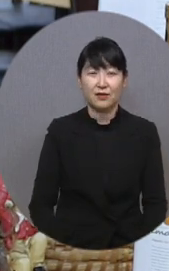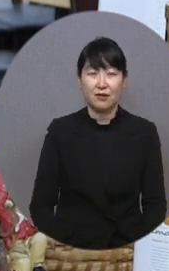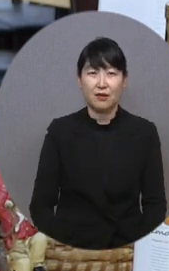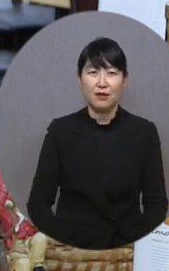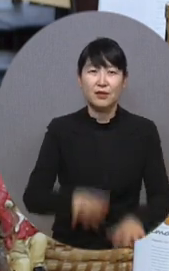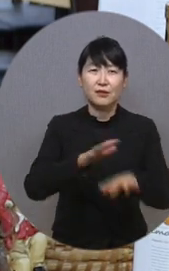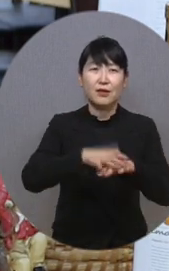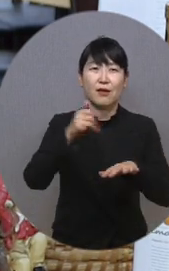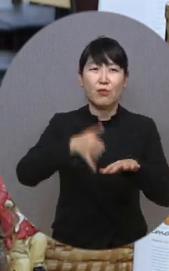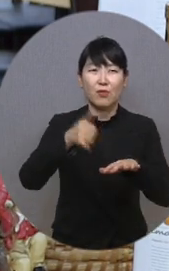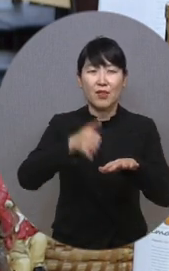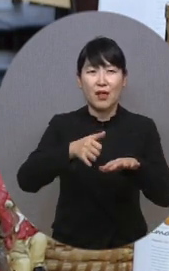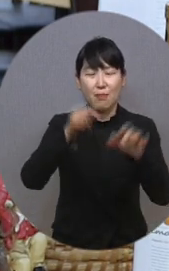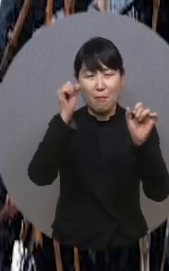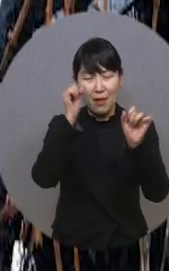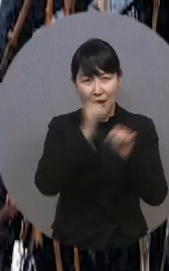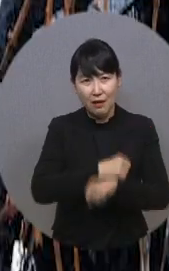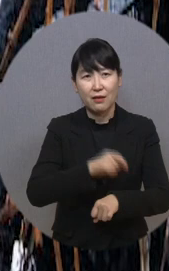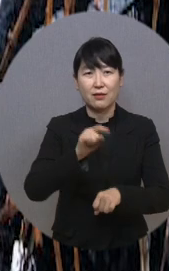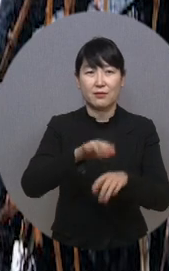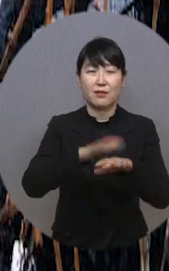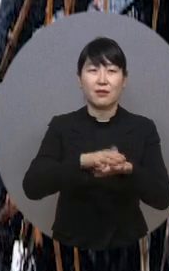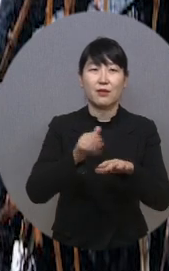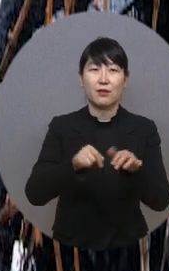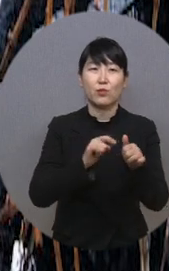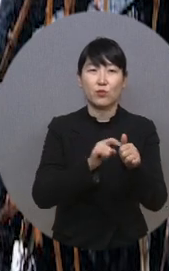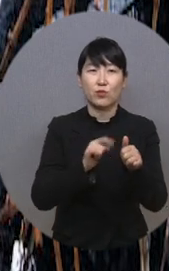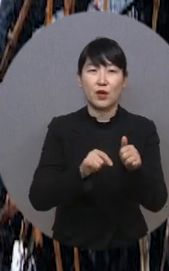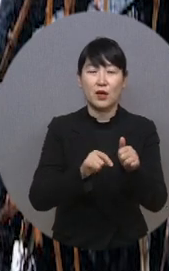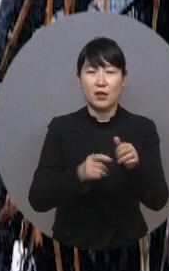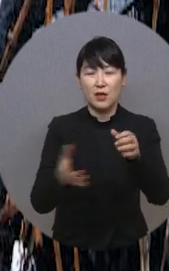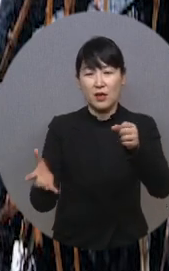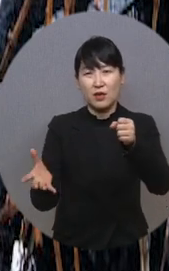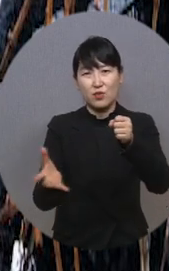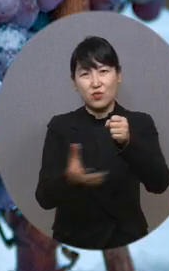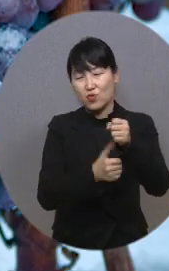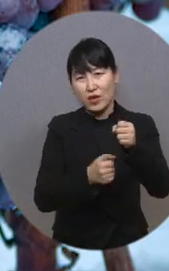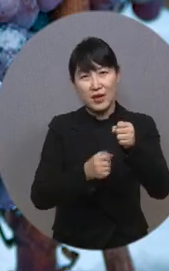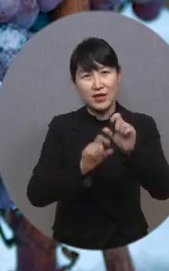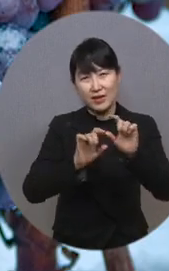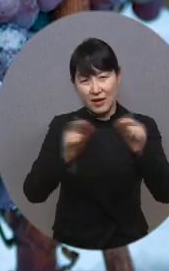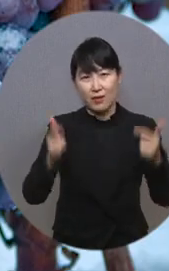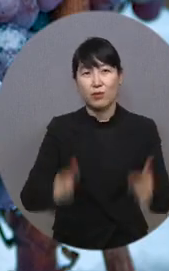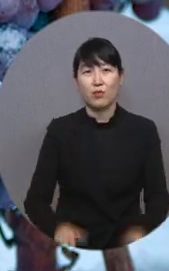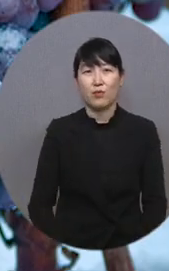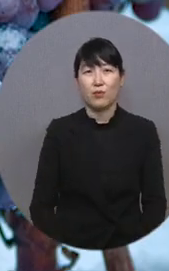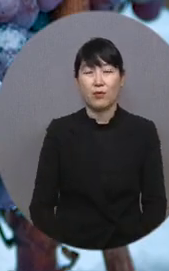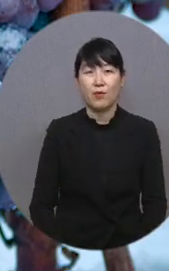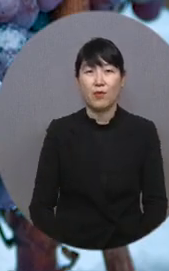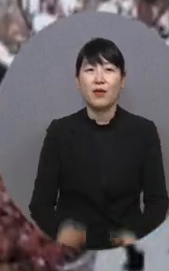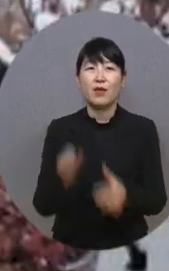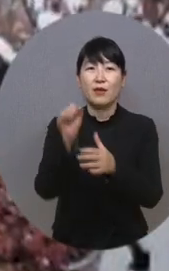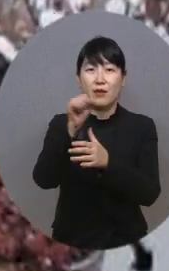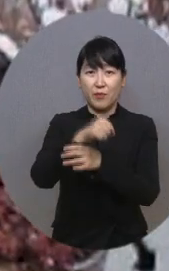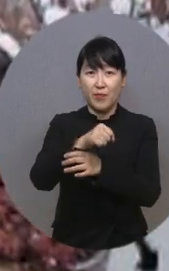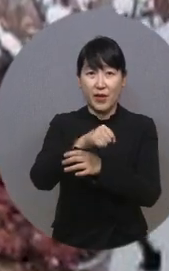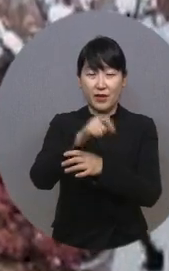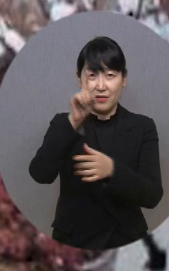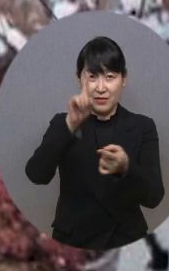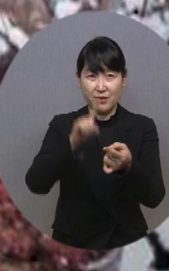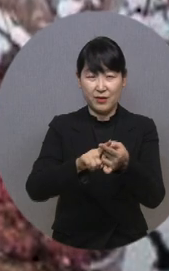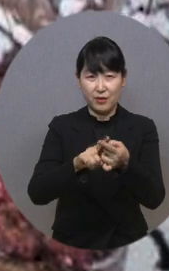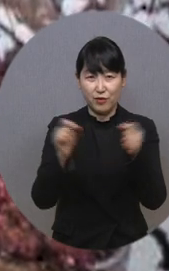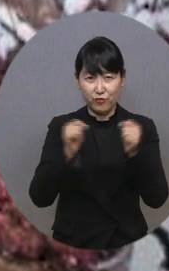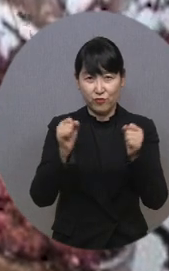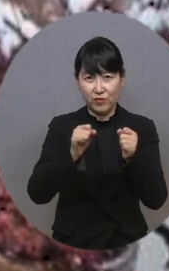망친 농부가 수확을 했어야 되는데 네. 그 과실을 수확을 하지 않고 네. 겨울 내내